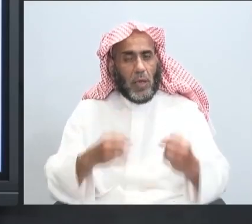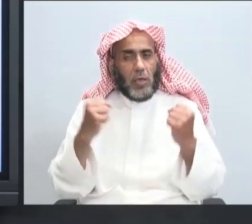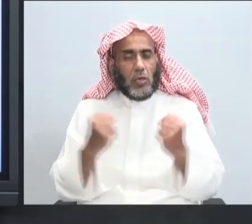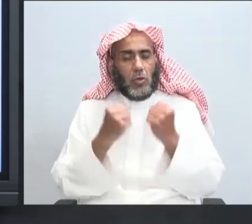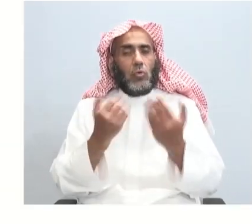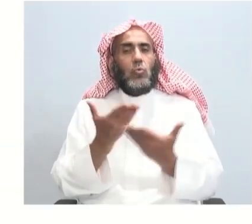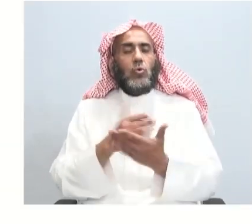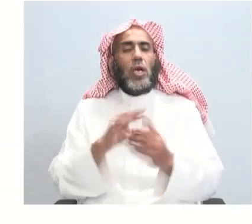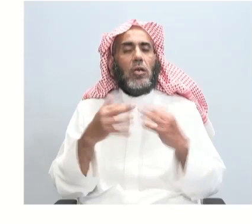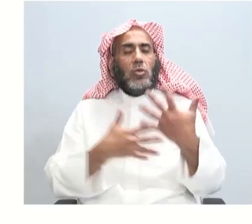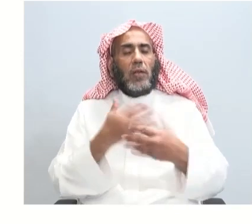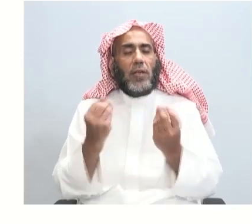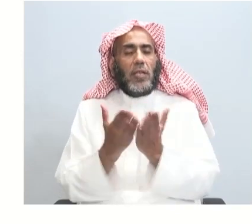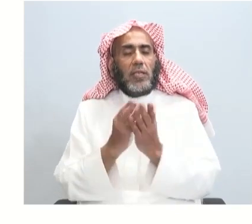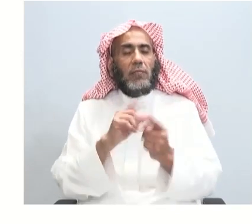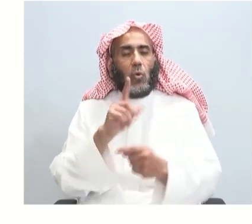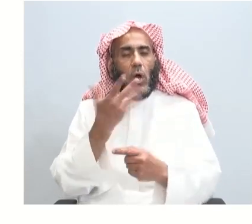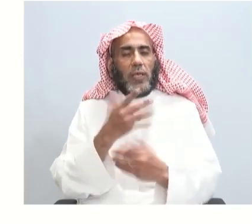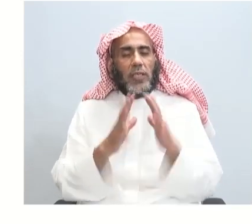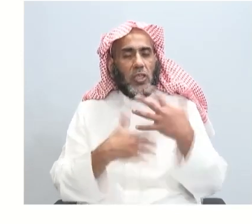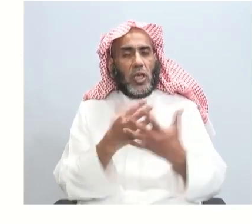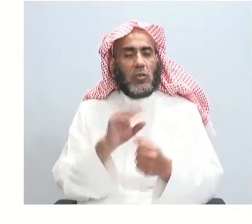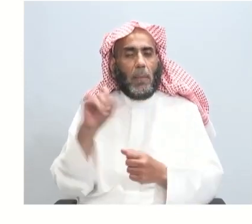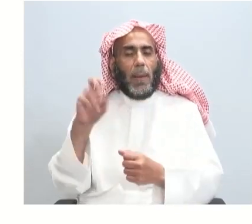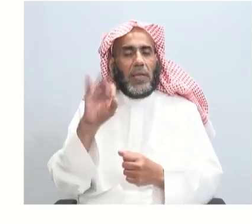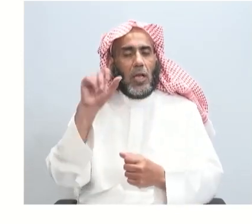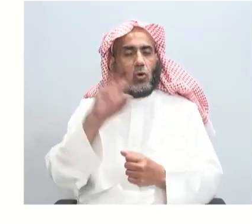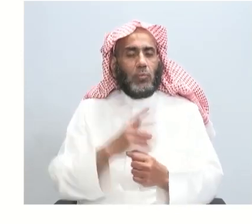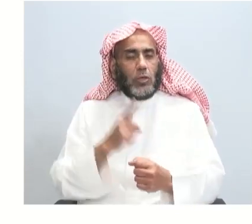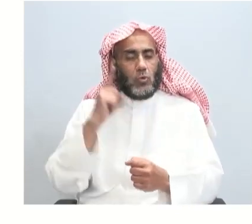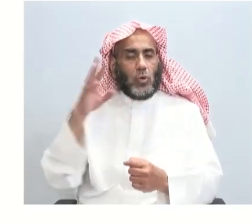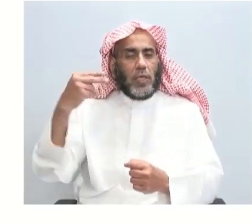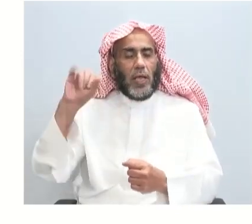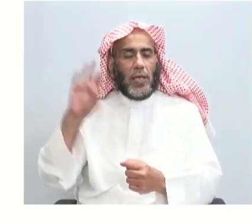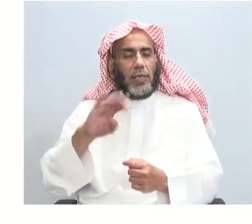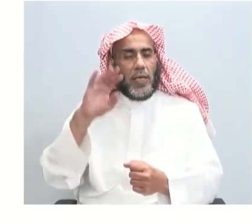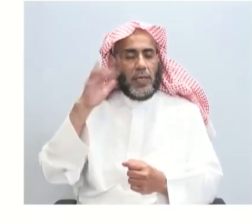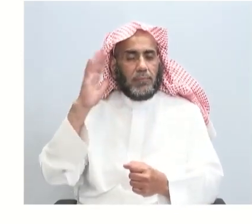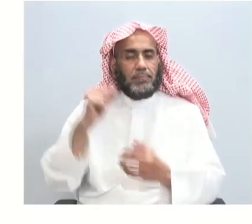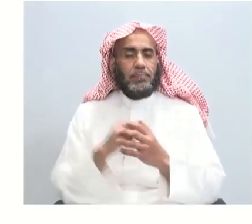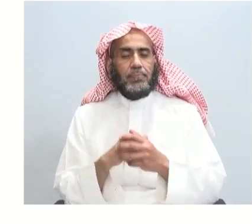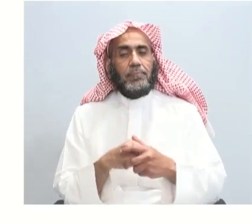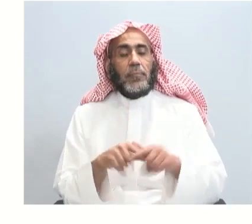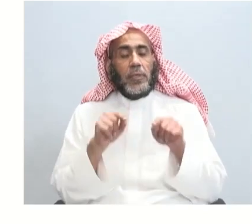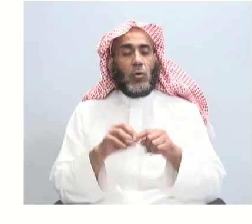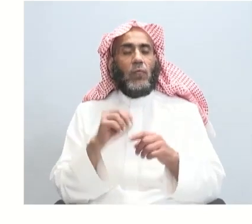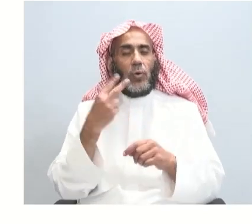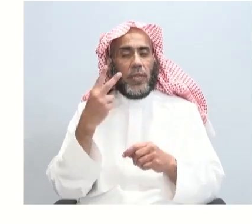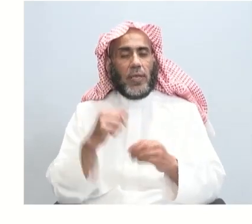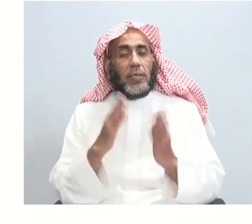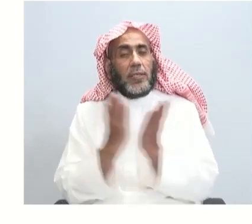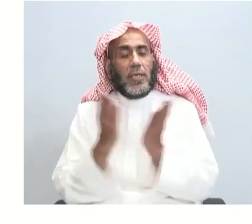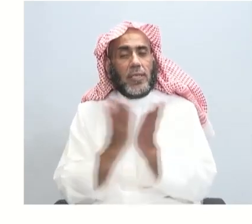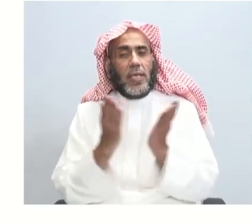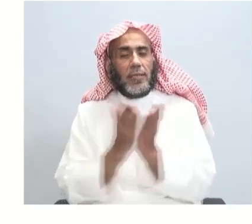شاركوني في تقديم هذا الدرس في لغة الإشارة الأستاذ محمد القبيشي. نحن في الوحدة الثانية